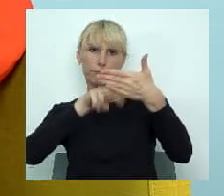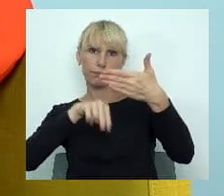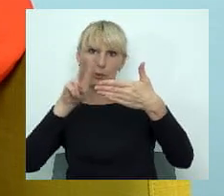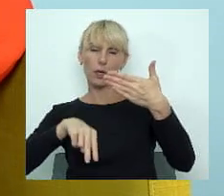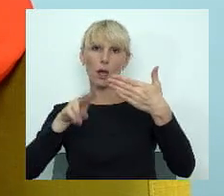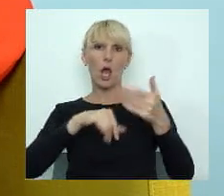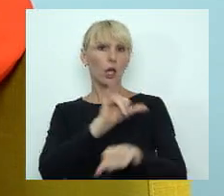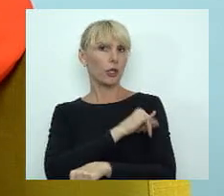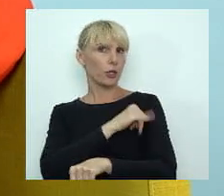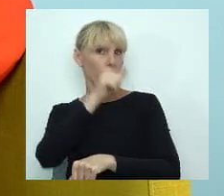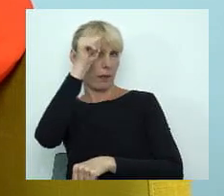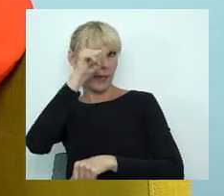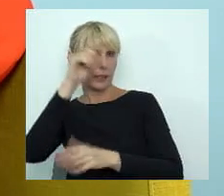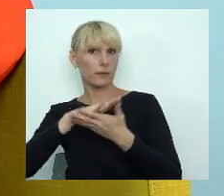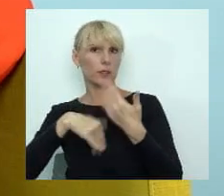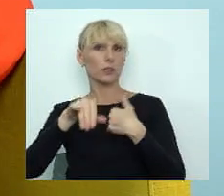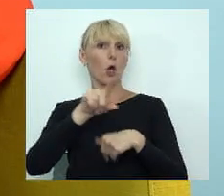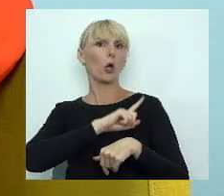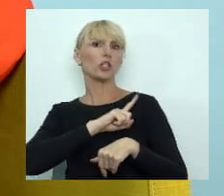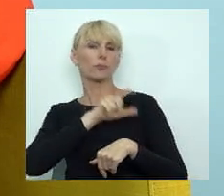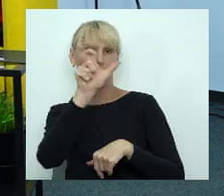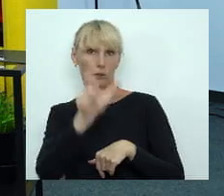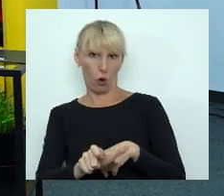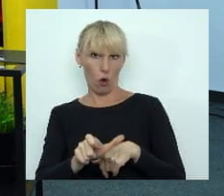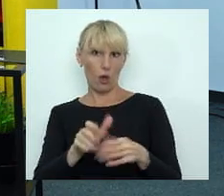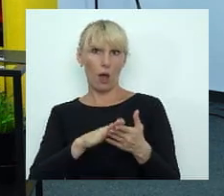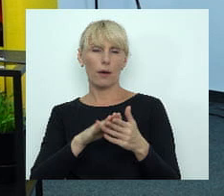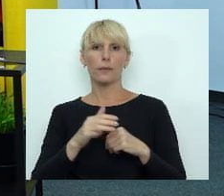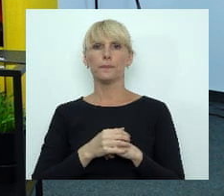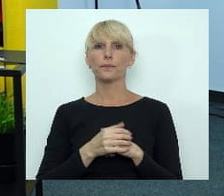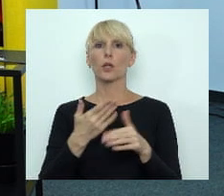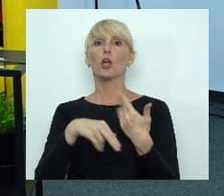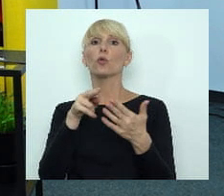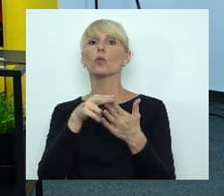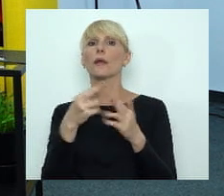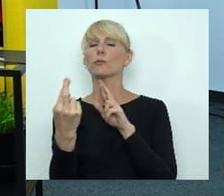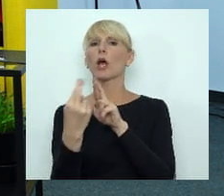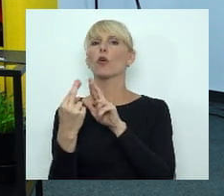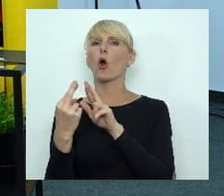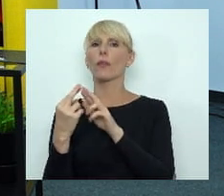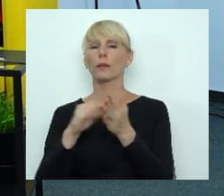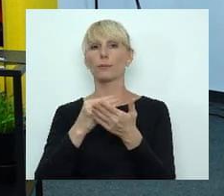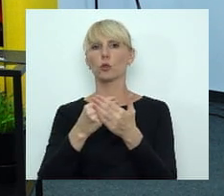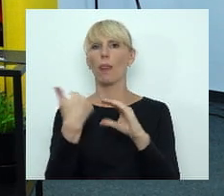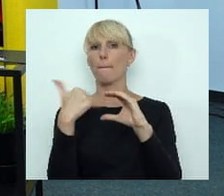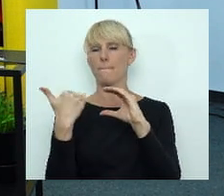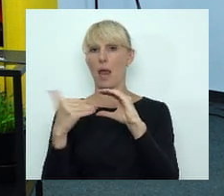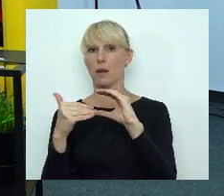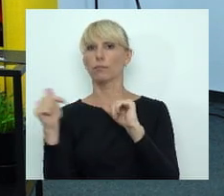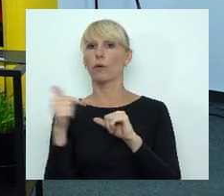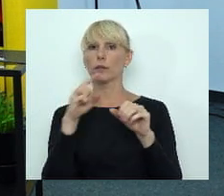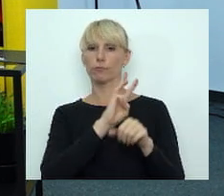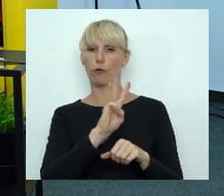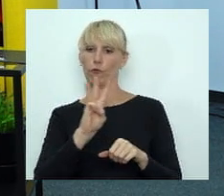osoby oraz jej dane kontaktowe. Co więcej, dane kontaktowe, niekoniecznie imię i nazwisko, dane kontaktowe, czyli na przykład adres mailowy, powinny znajdować